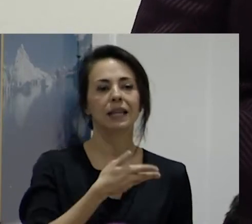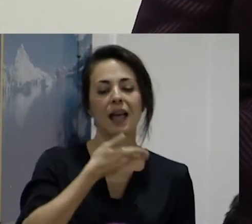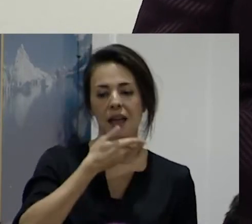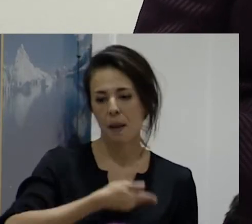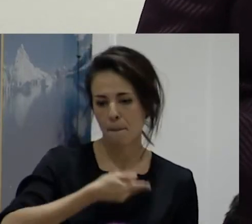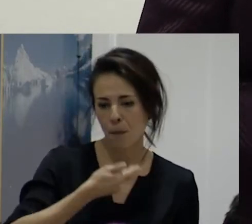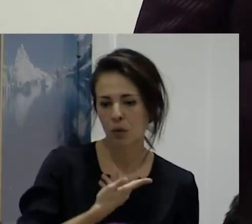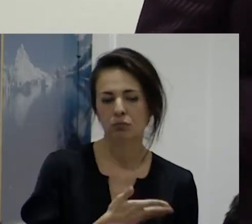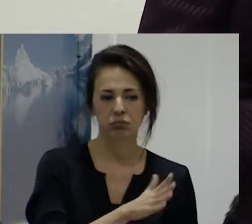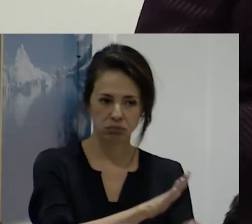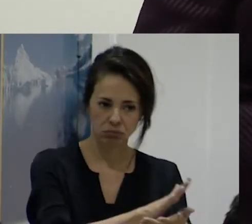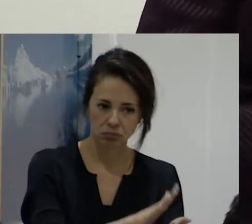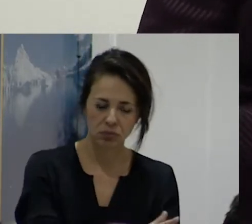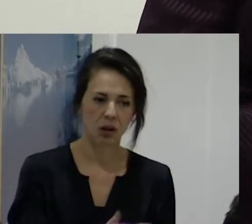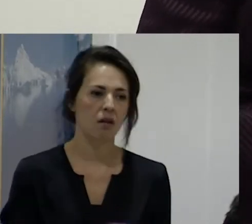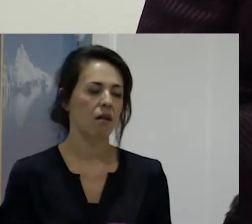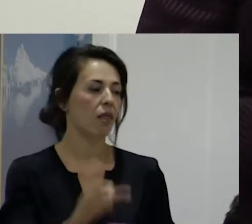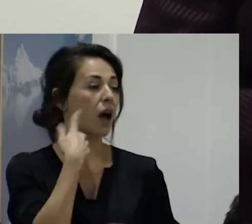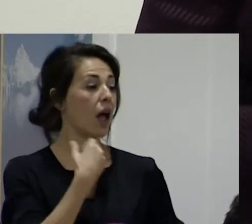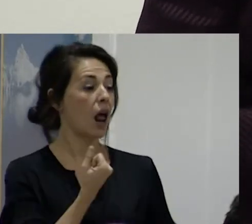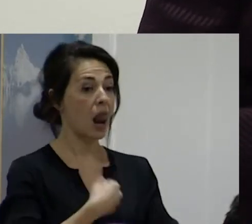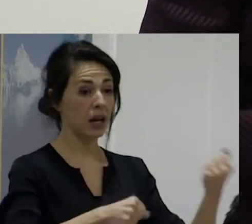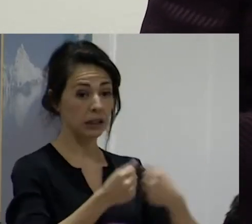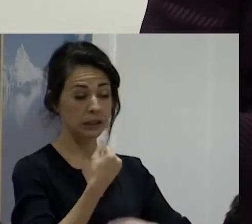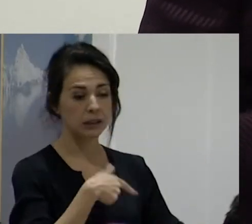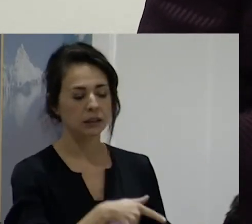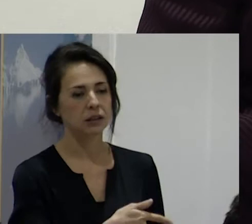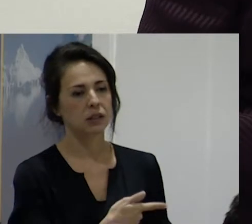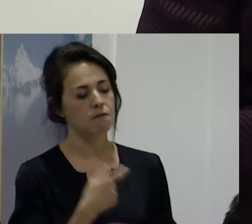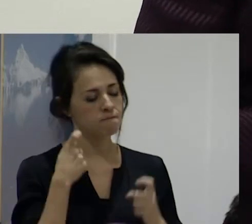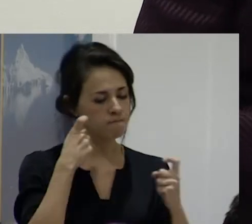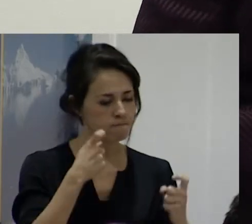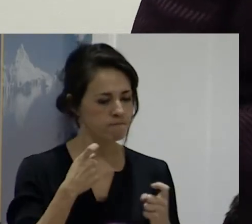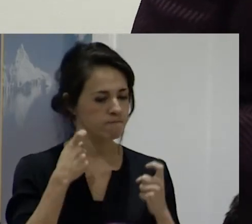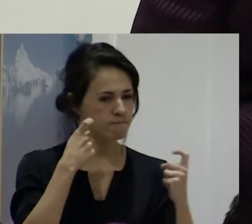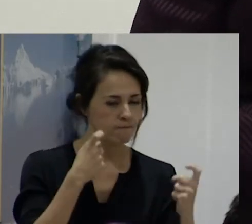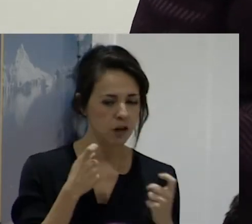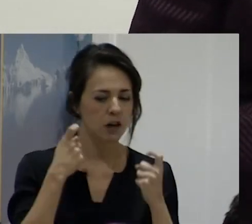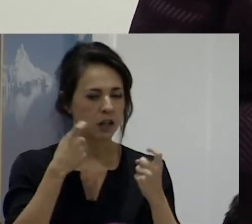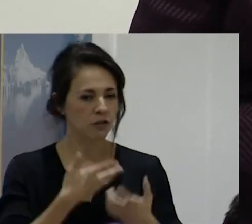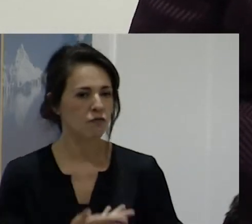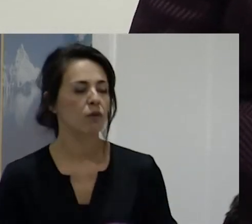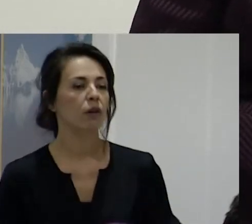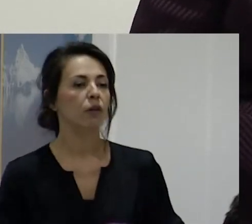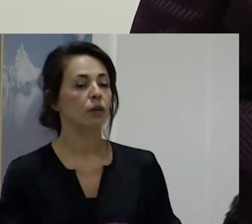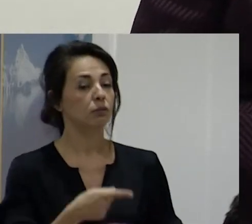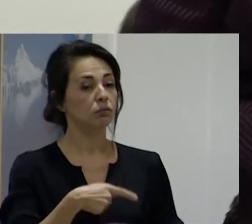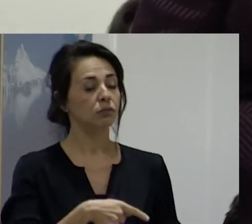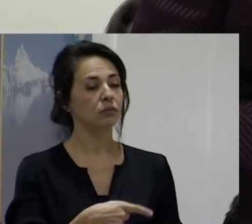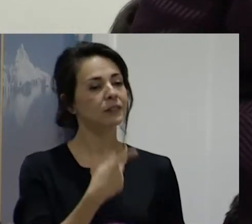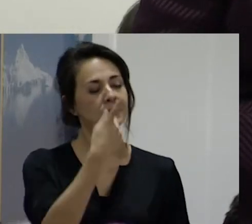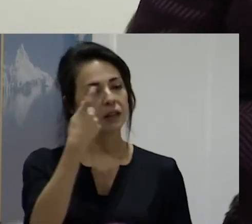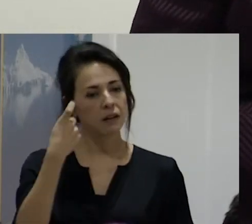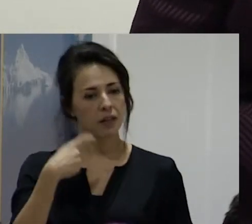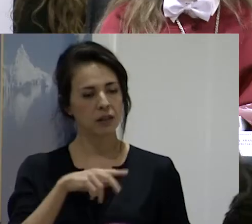que ha dedicat molt de talent i molt de sacrifici a una peça que mereix més d'un segon de la